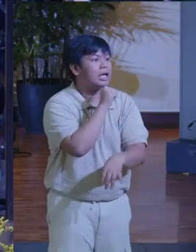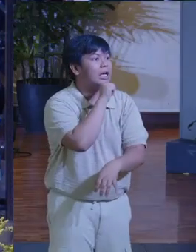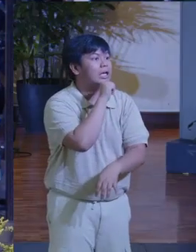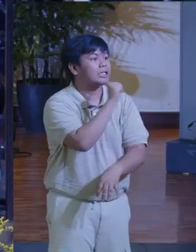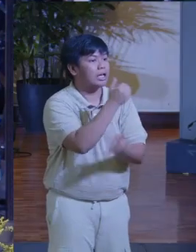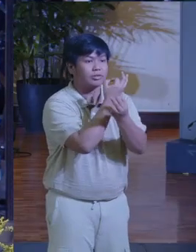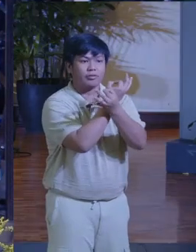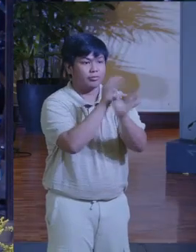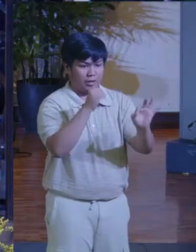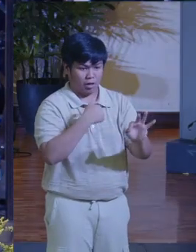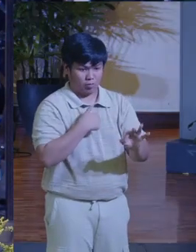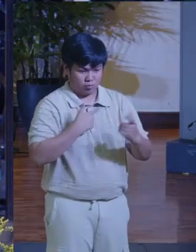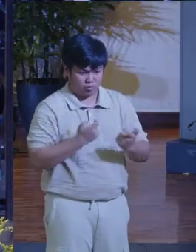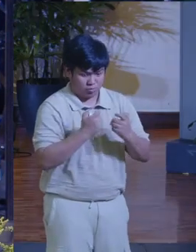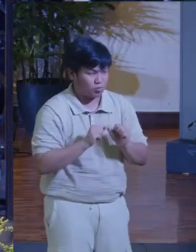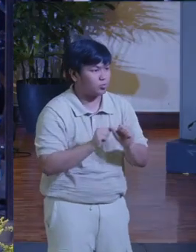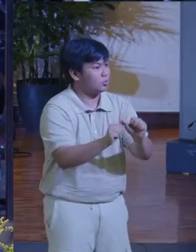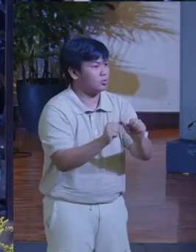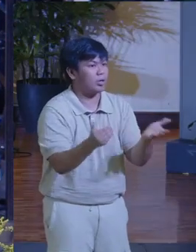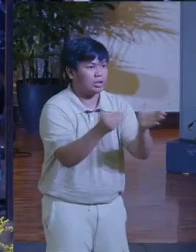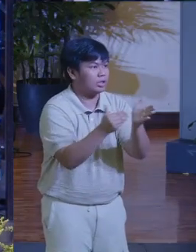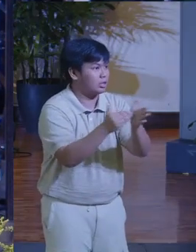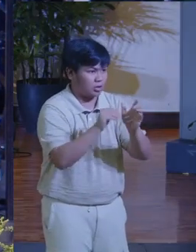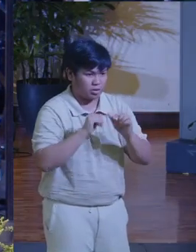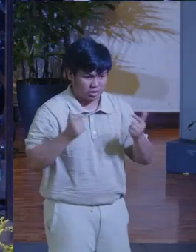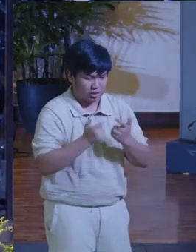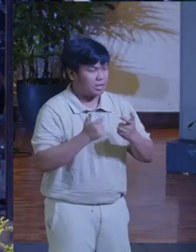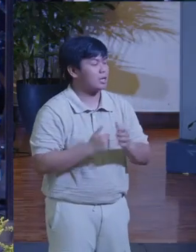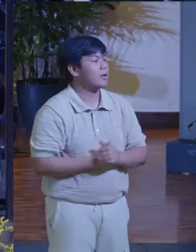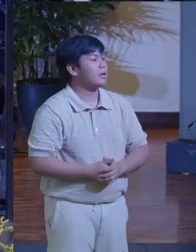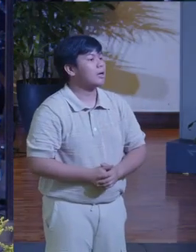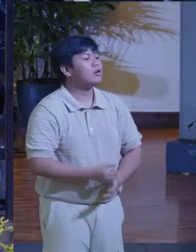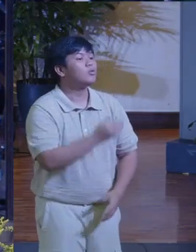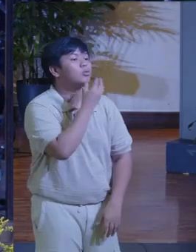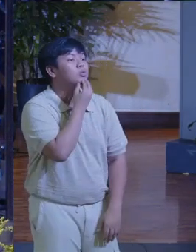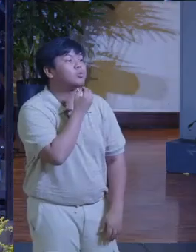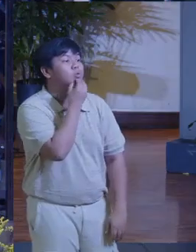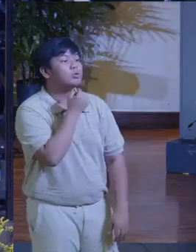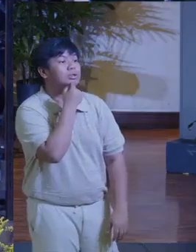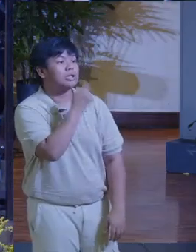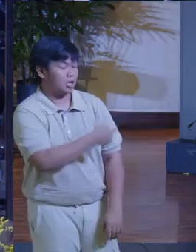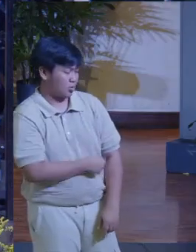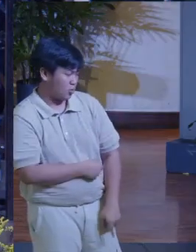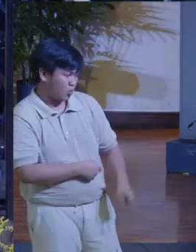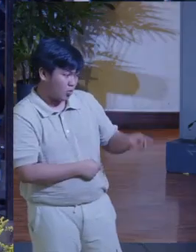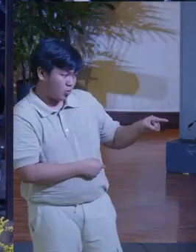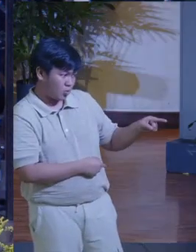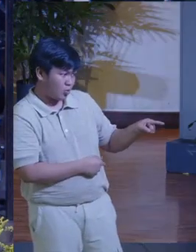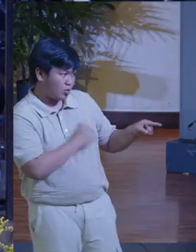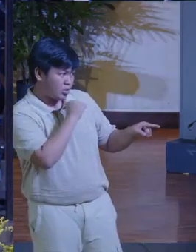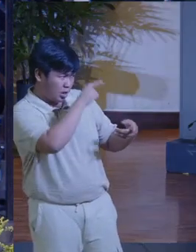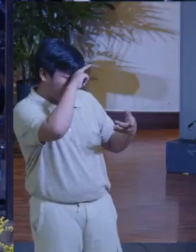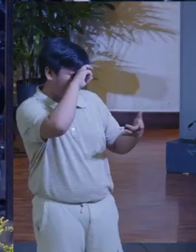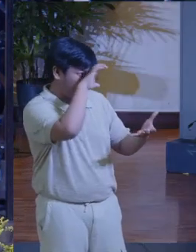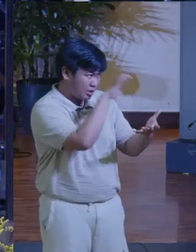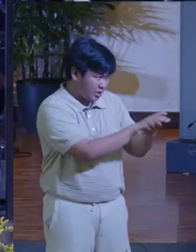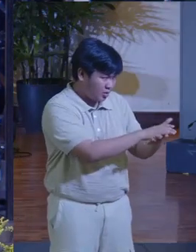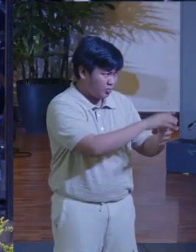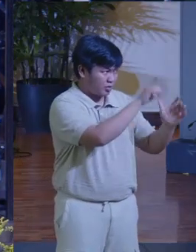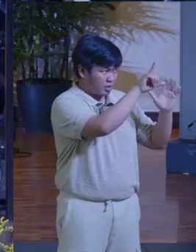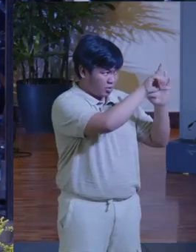na magkasala. Sapagkat ang paratang sa kanya ng mga Judaizer is, since hindi na kayo sumusunod sa